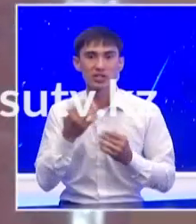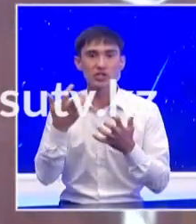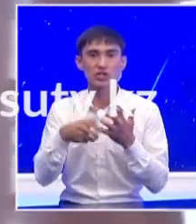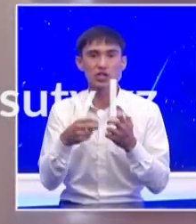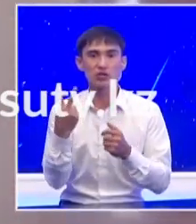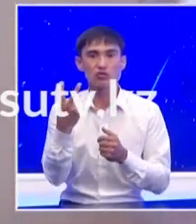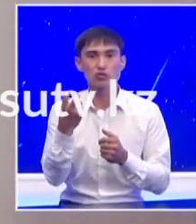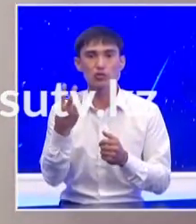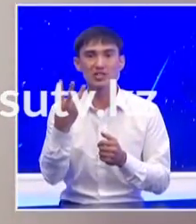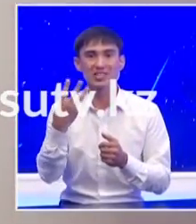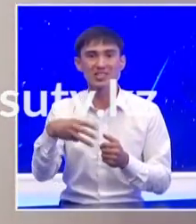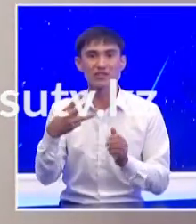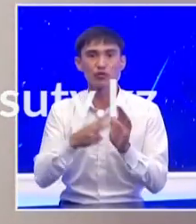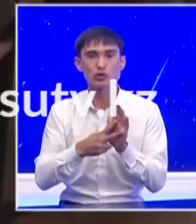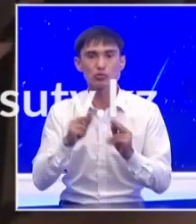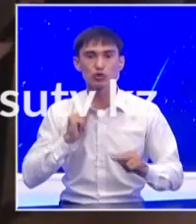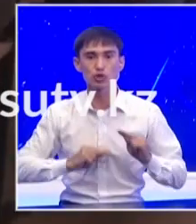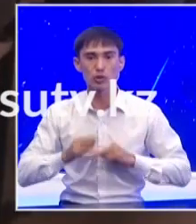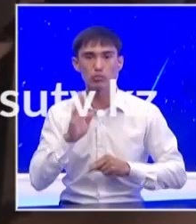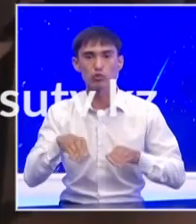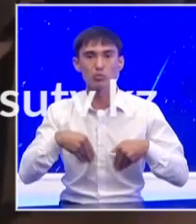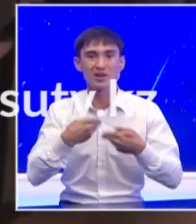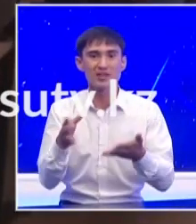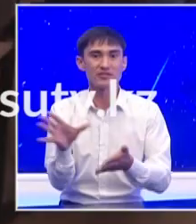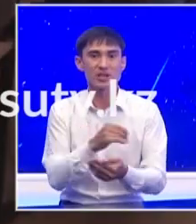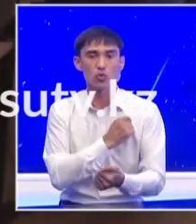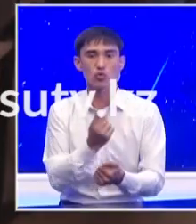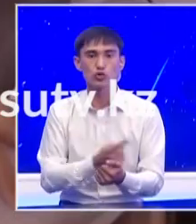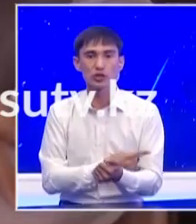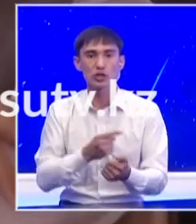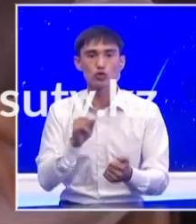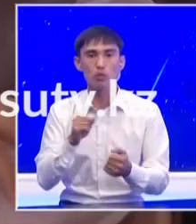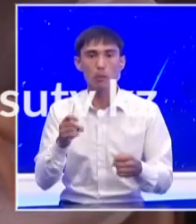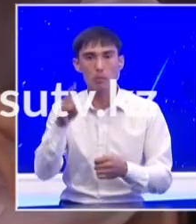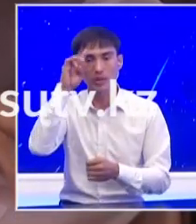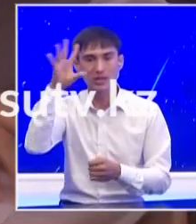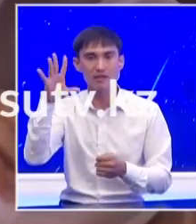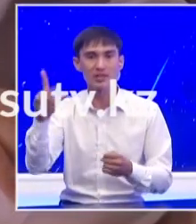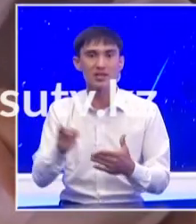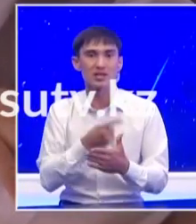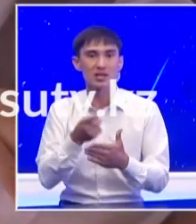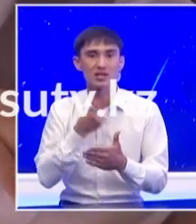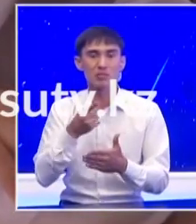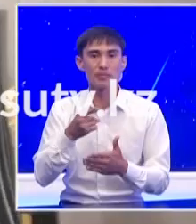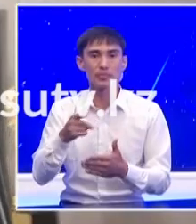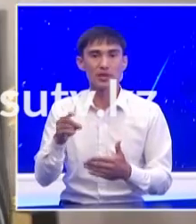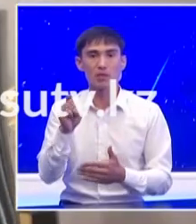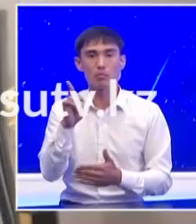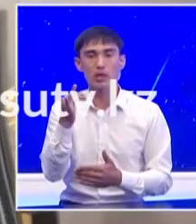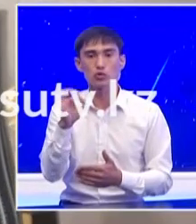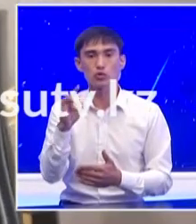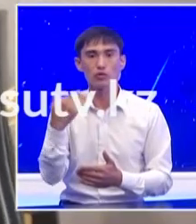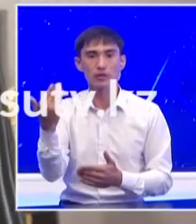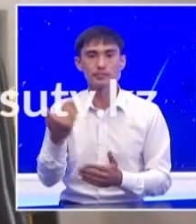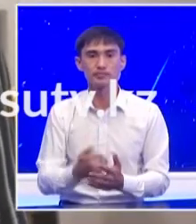числа 238 учителей будут прилагать все усилия, чтобы прославить имя духовного лидера нации.